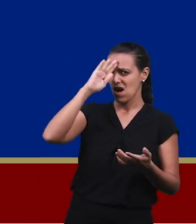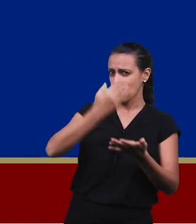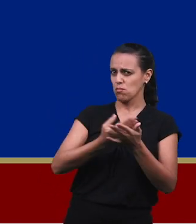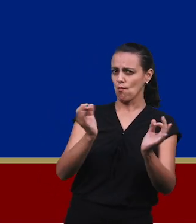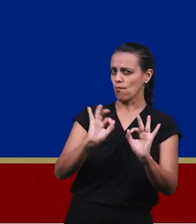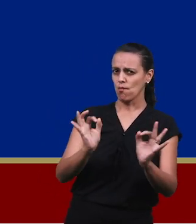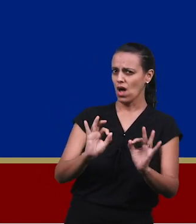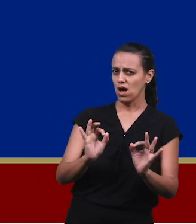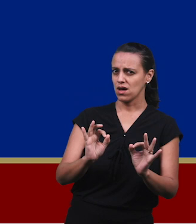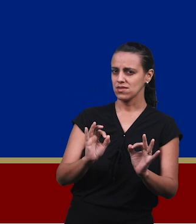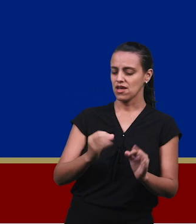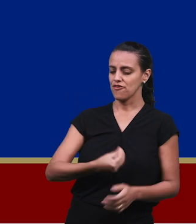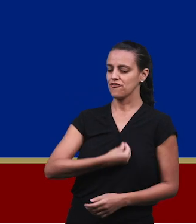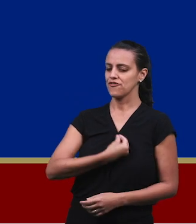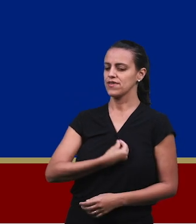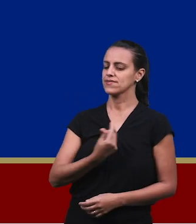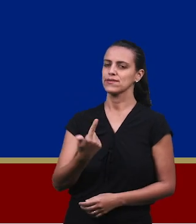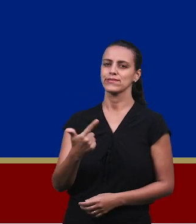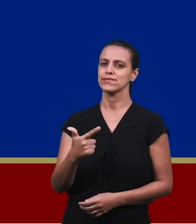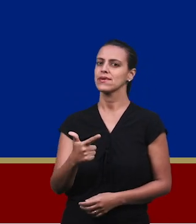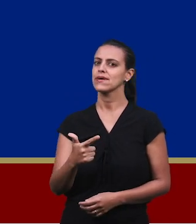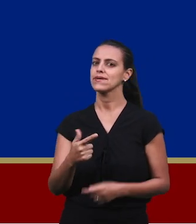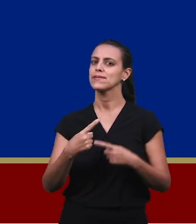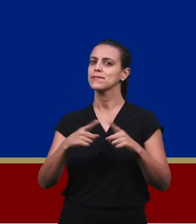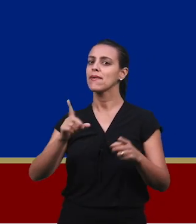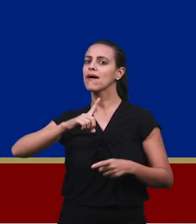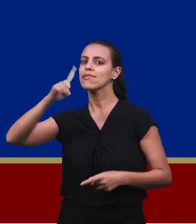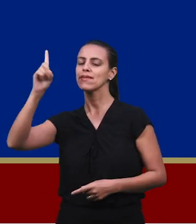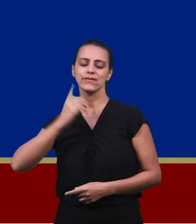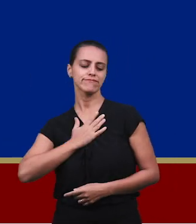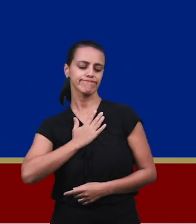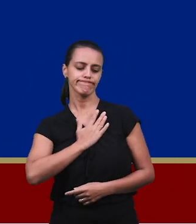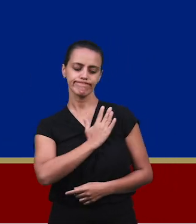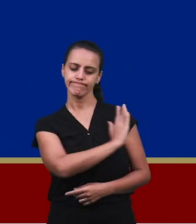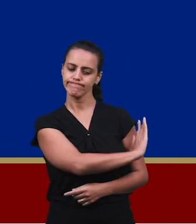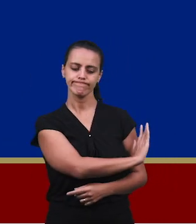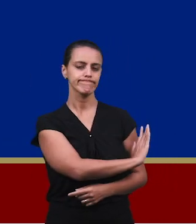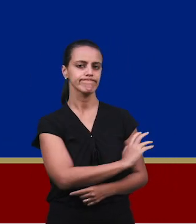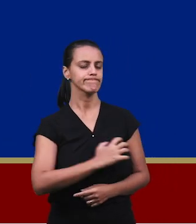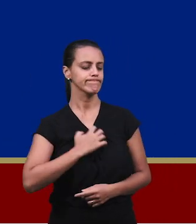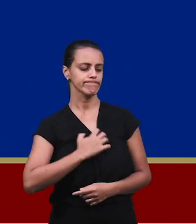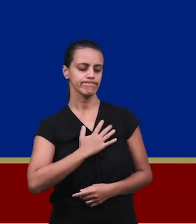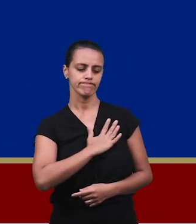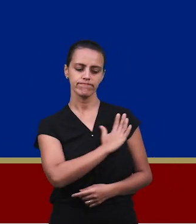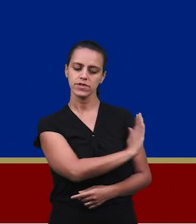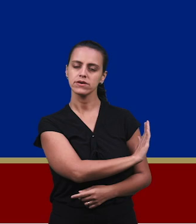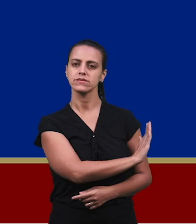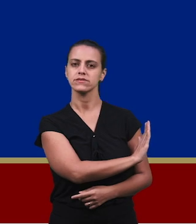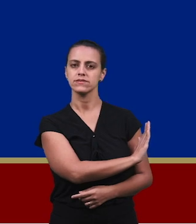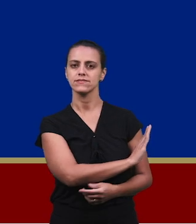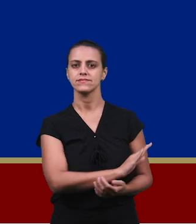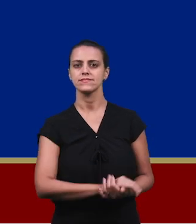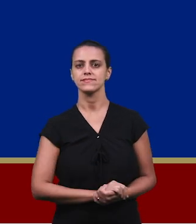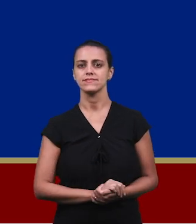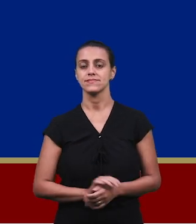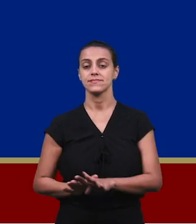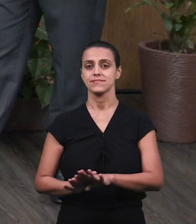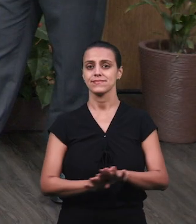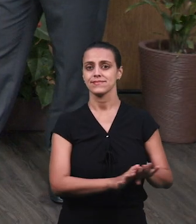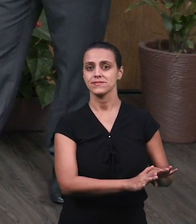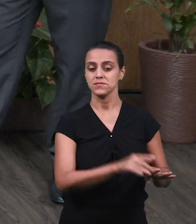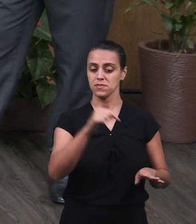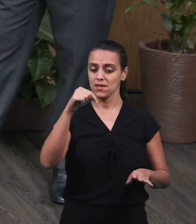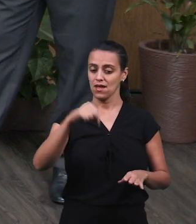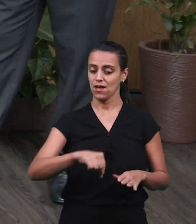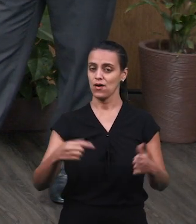ne verra pas la vie, mais la colère de Dieu sur lui restera. » Dans cette